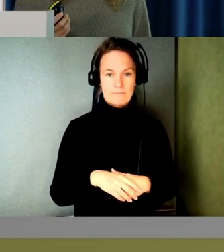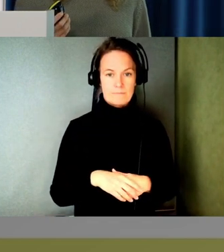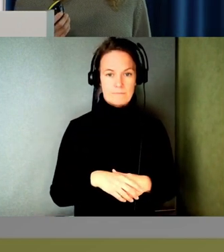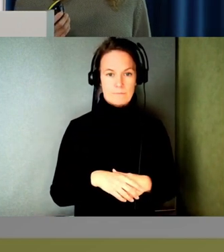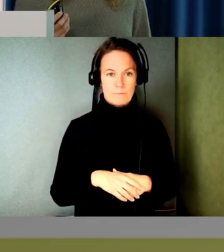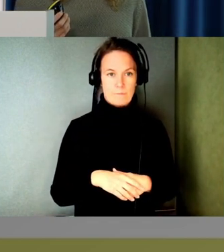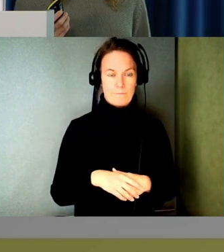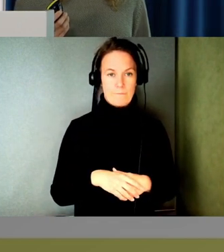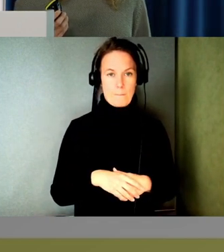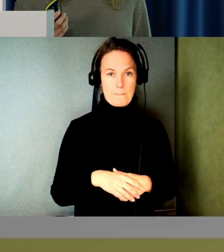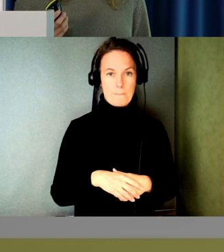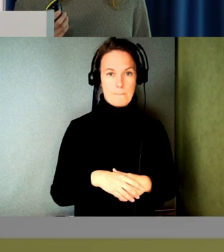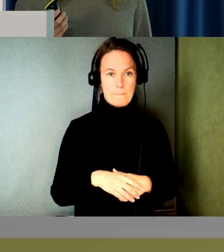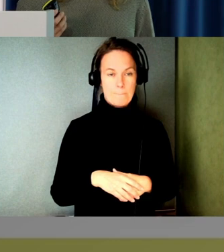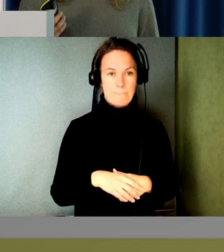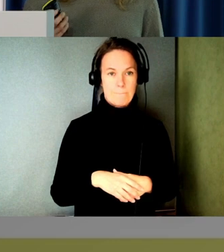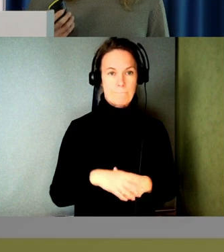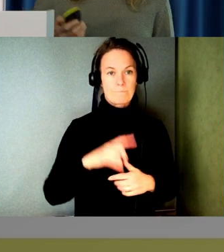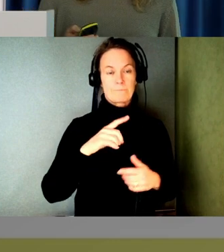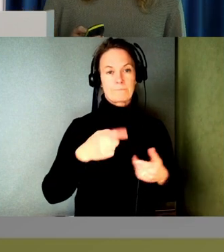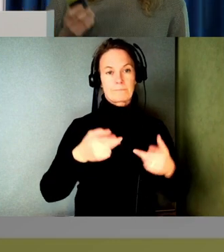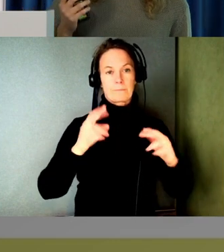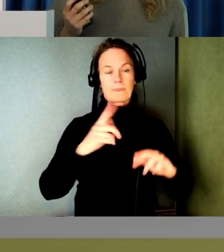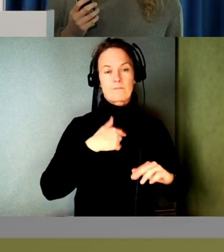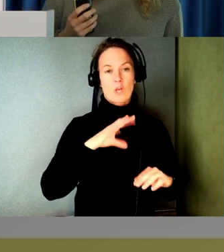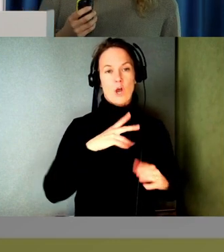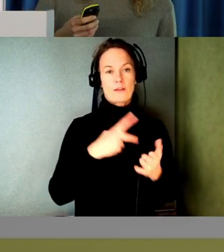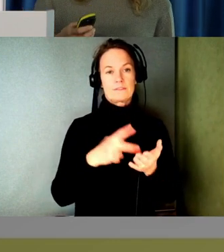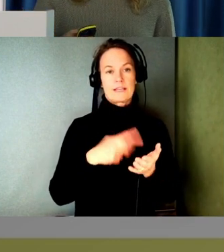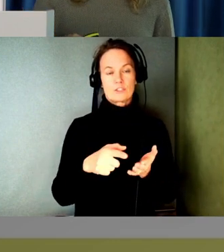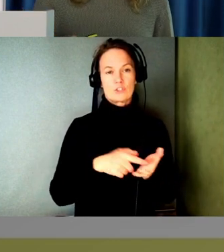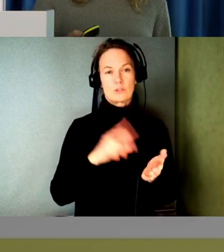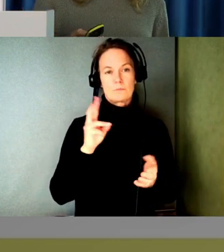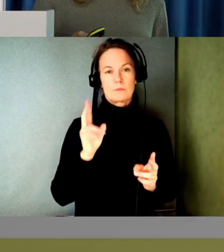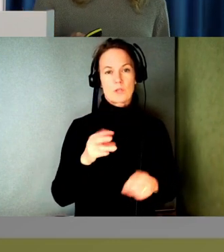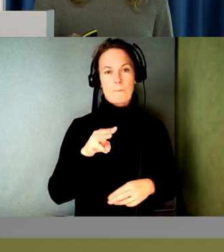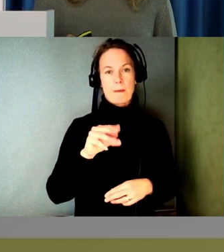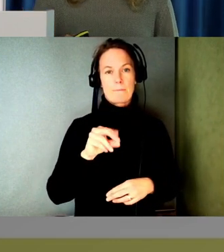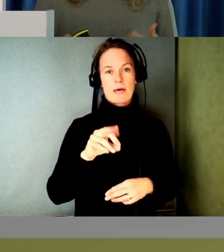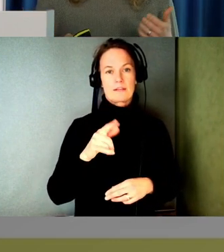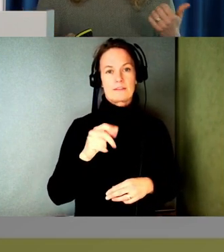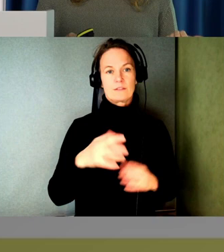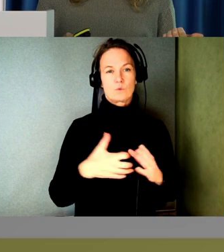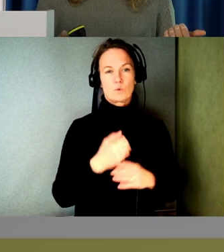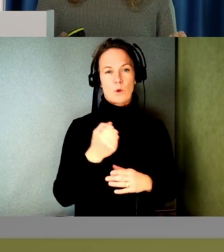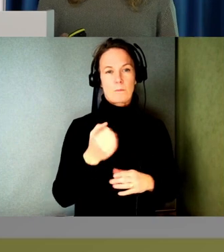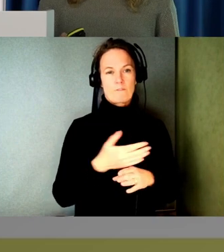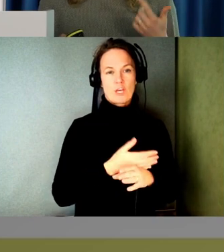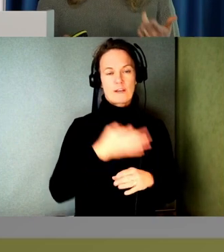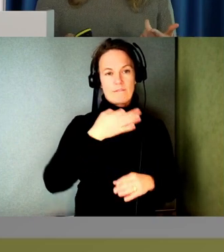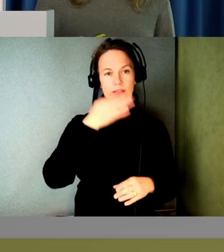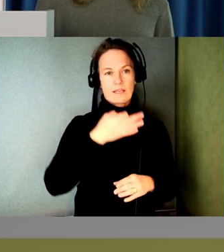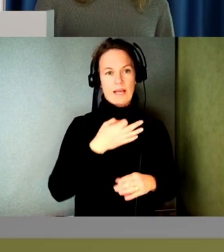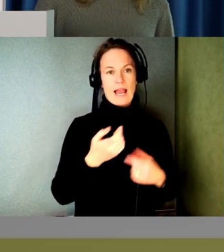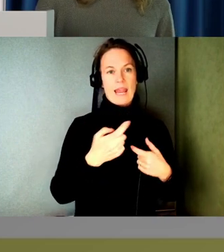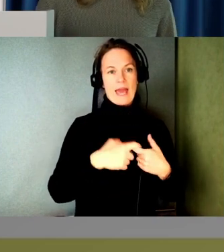eh sen har vi en texttyp som Martin var inne på här innan fikat eh länktext